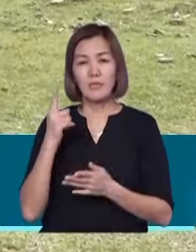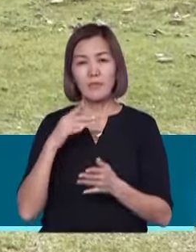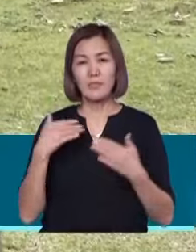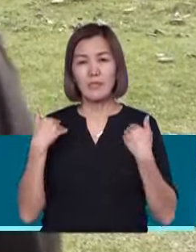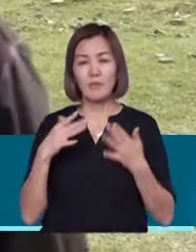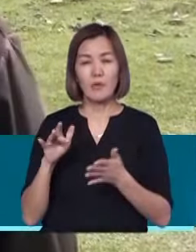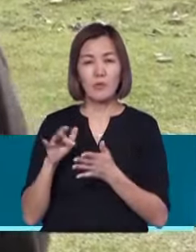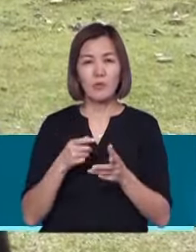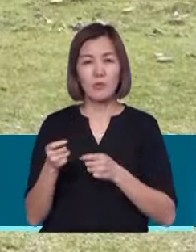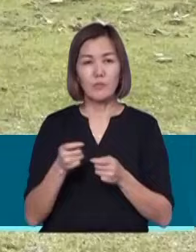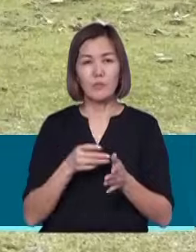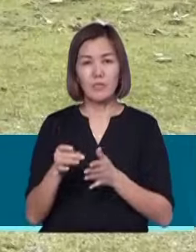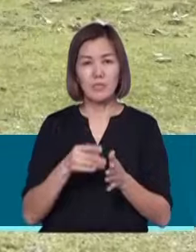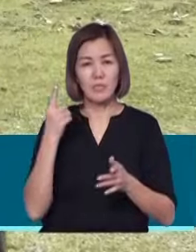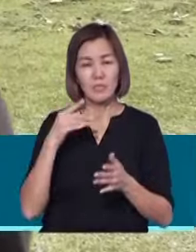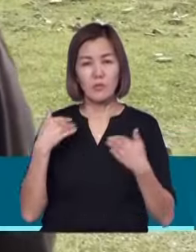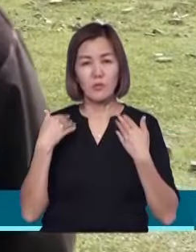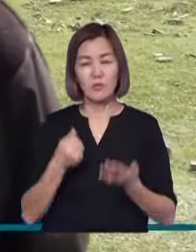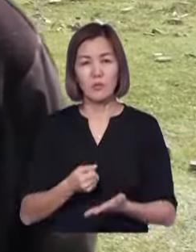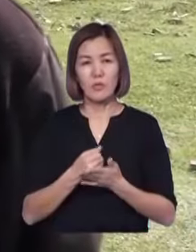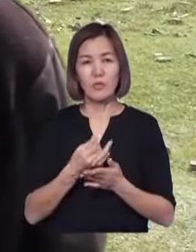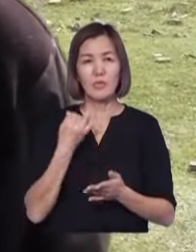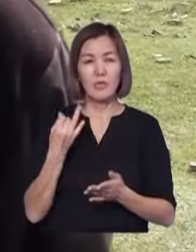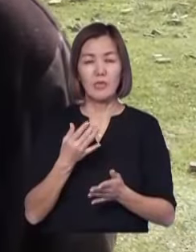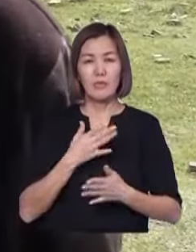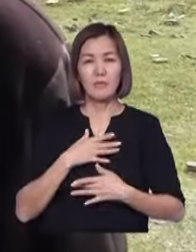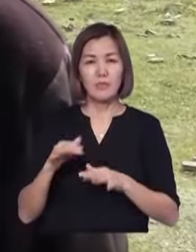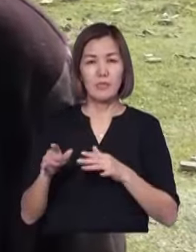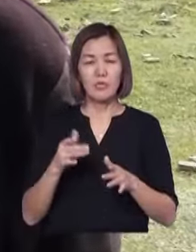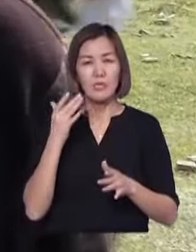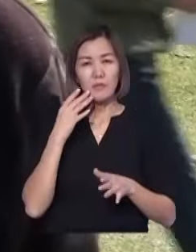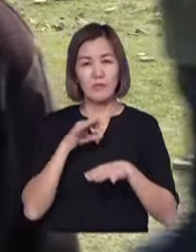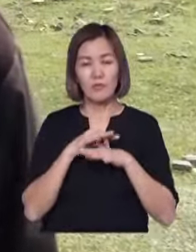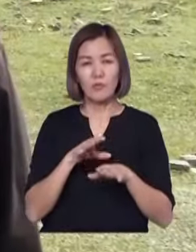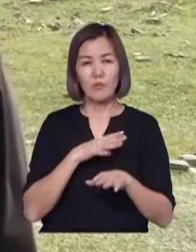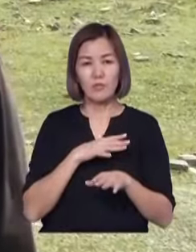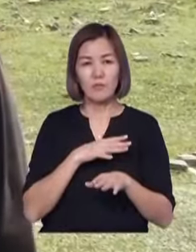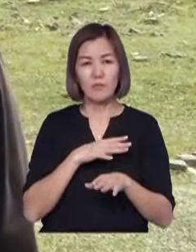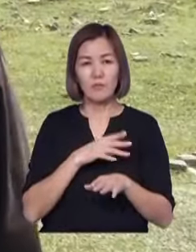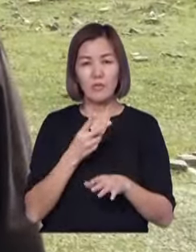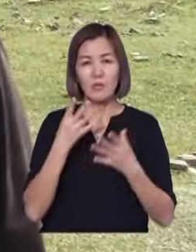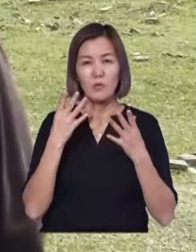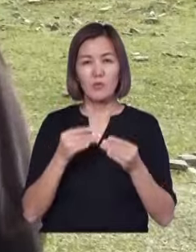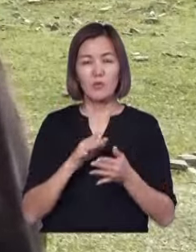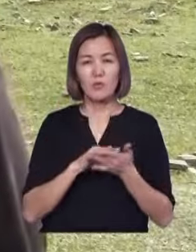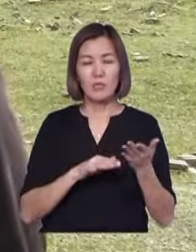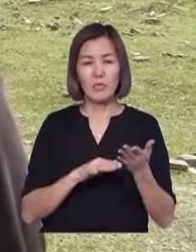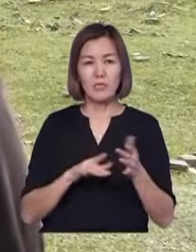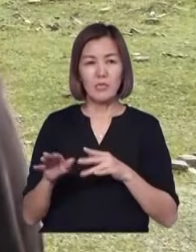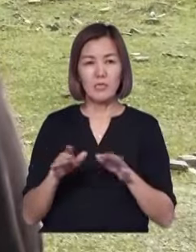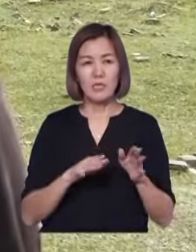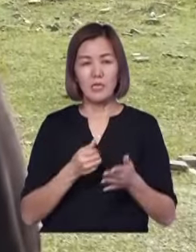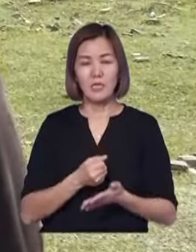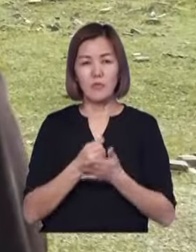Туризм басқармасы біздің идеямызды қолдады. Бір қызығы, біз іс-шараларды жиымдастырып отырамыз. Екі күнге жобаланған бұл шарамызды